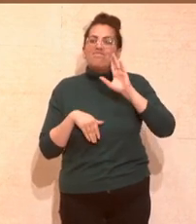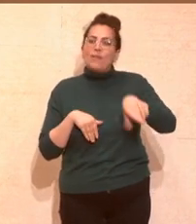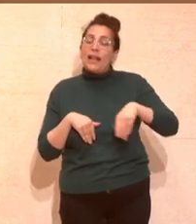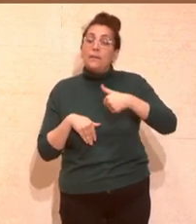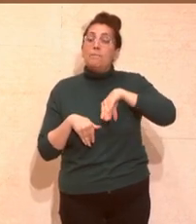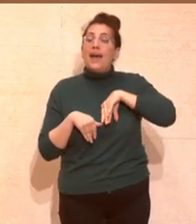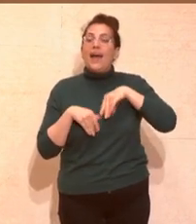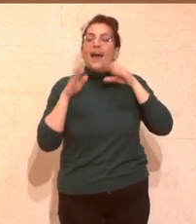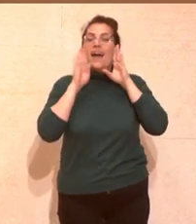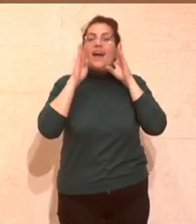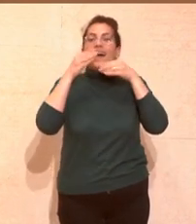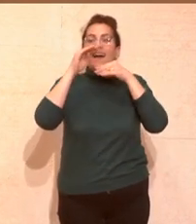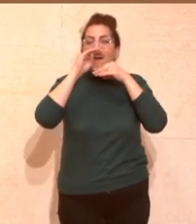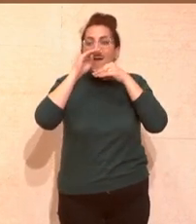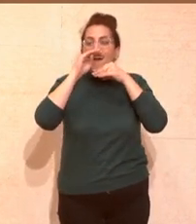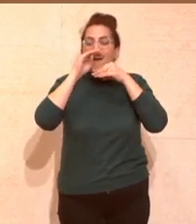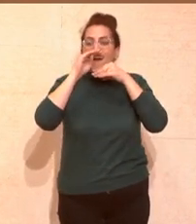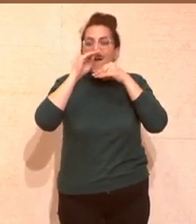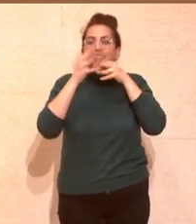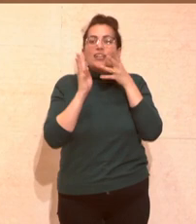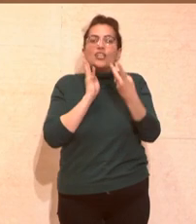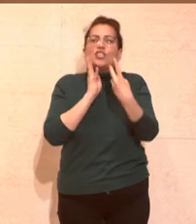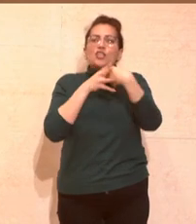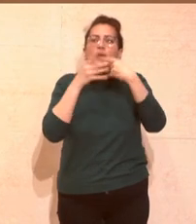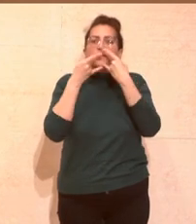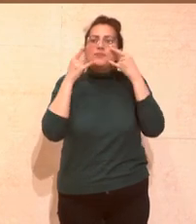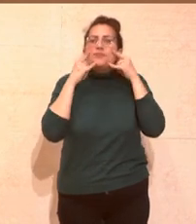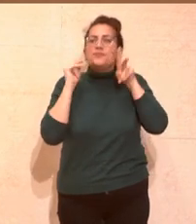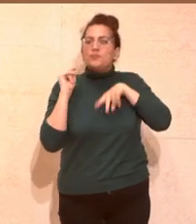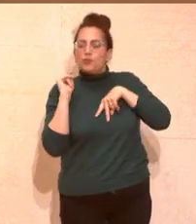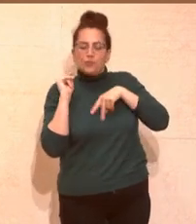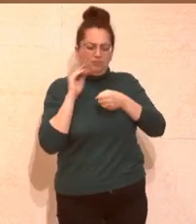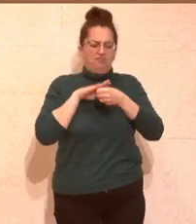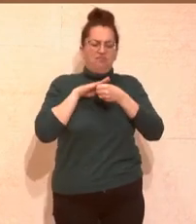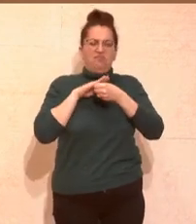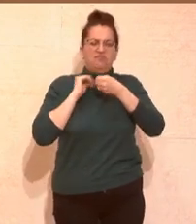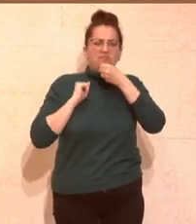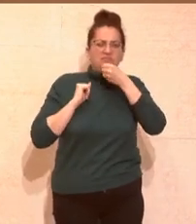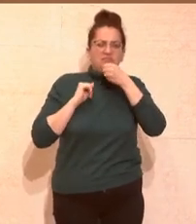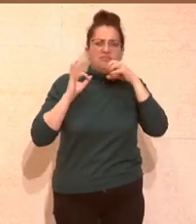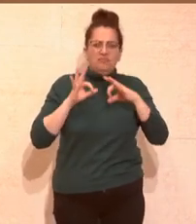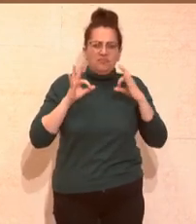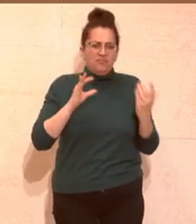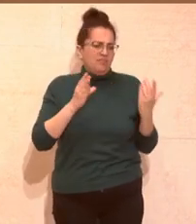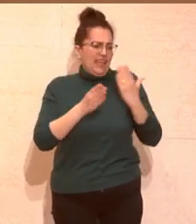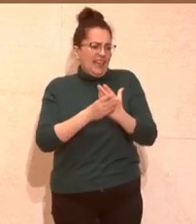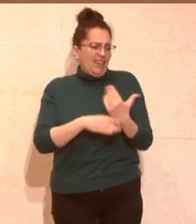J'ai deux questions. Il y a eu une intervention dans la première intervention sur la question de la sieste qui